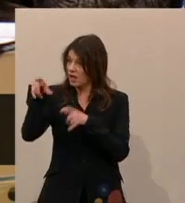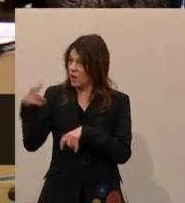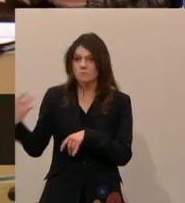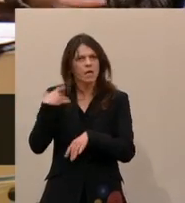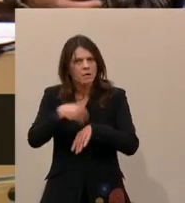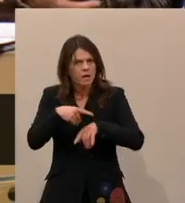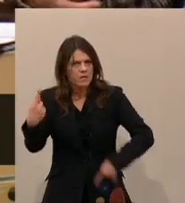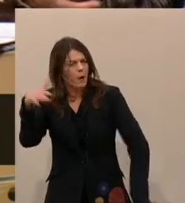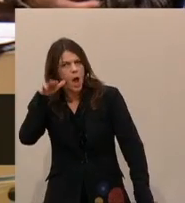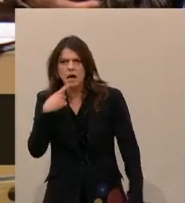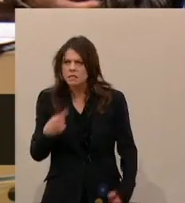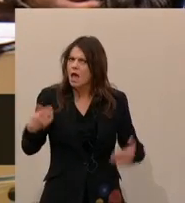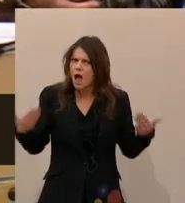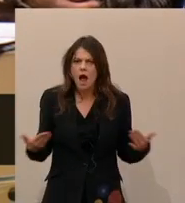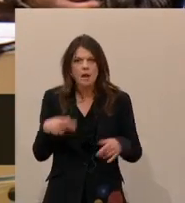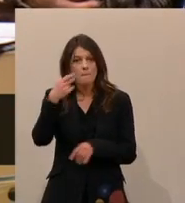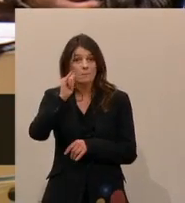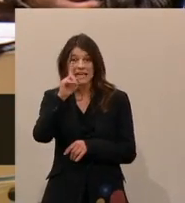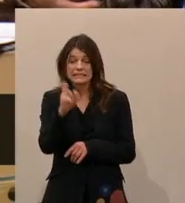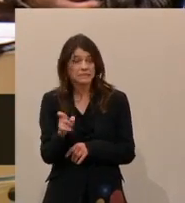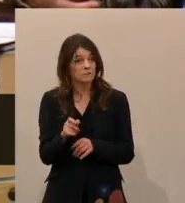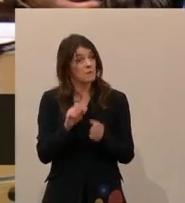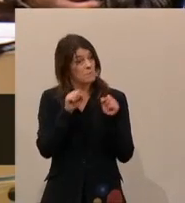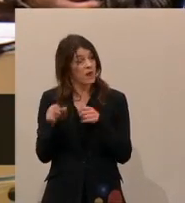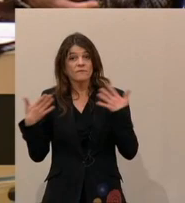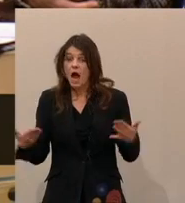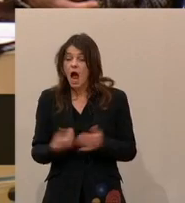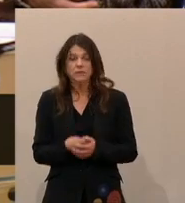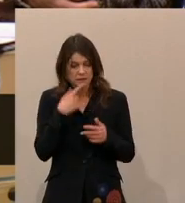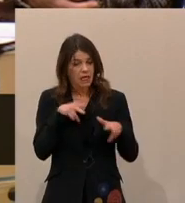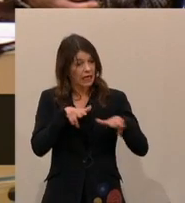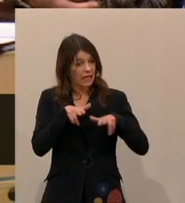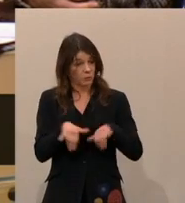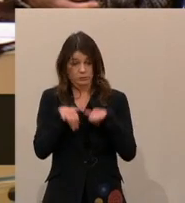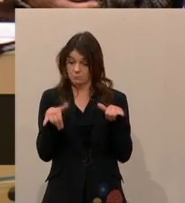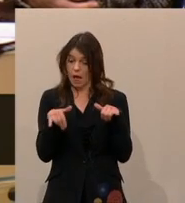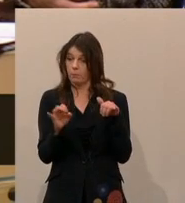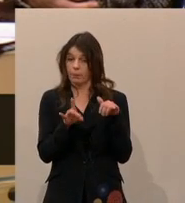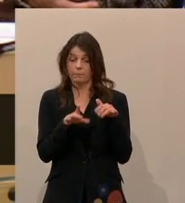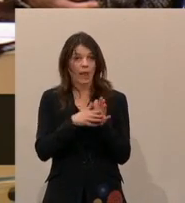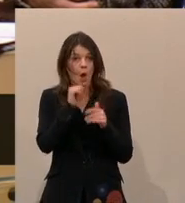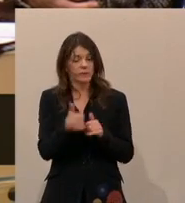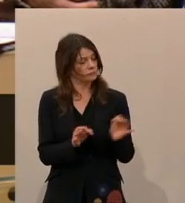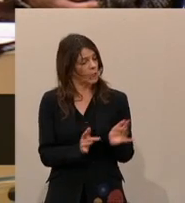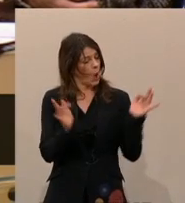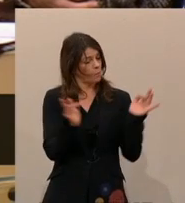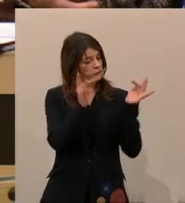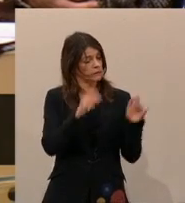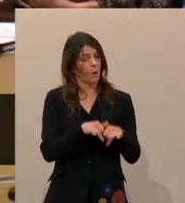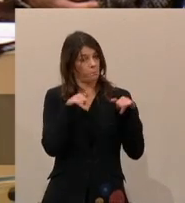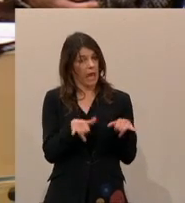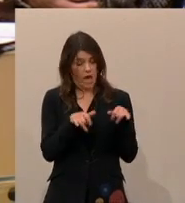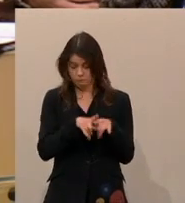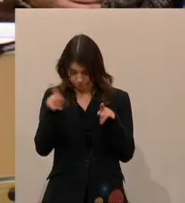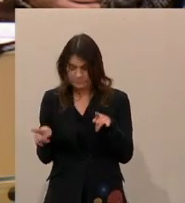gemeldet, als sie das gehört haben. Die haben gesagt, die Pilz-Variante besteht darin, dass man die Regierungsbank auslässt. Da heißt es dann nur Oppositionsbank